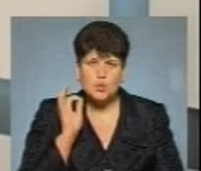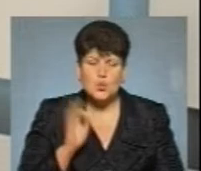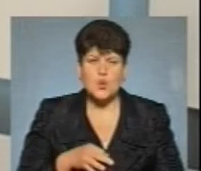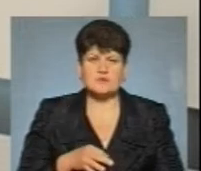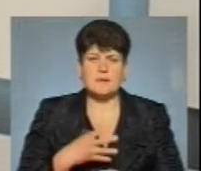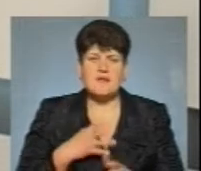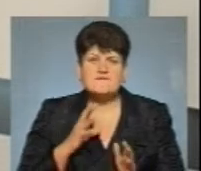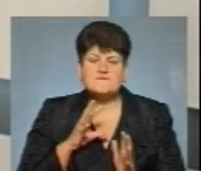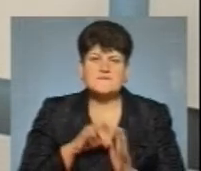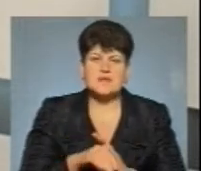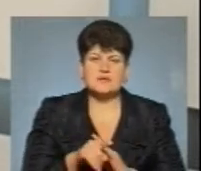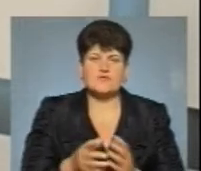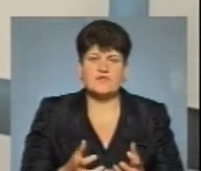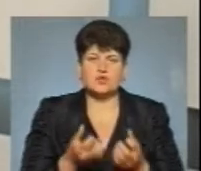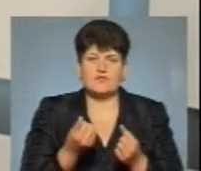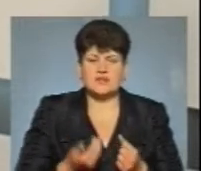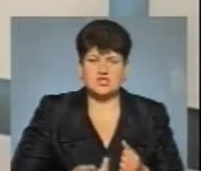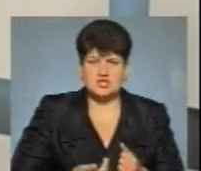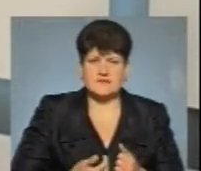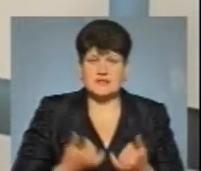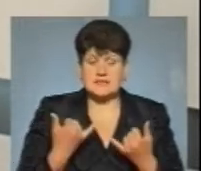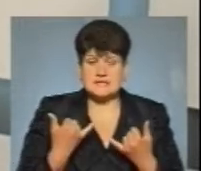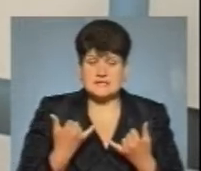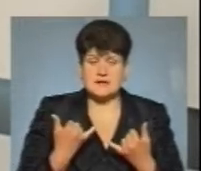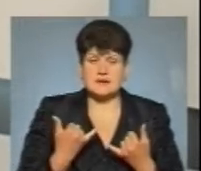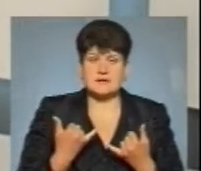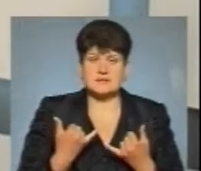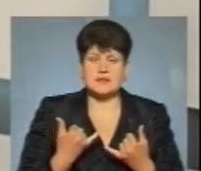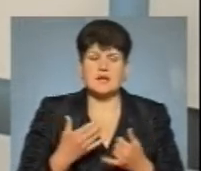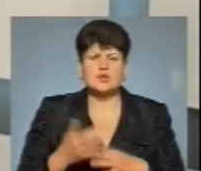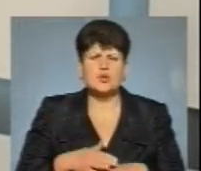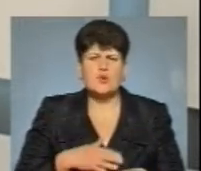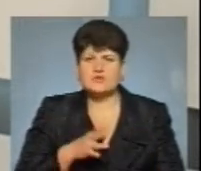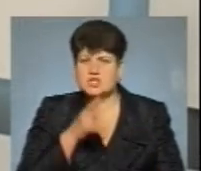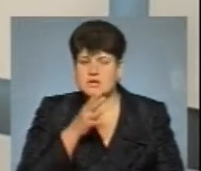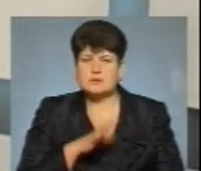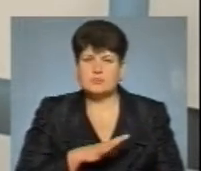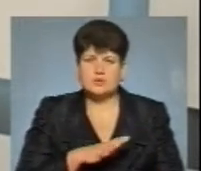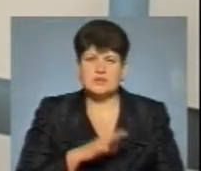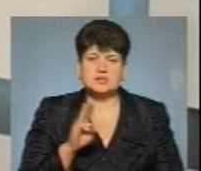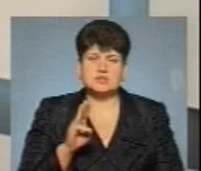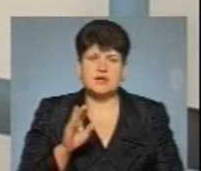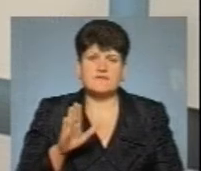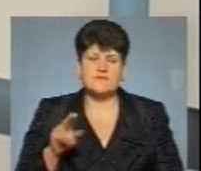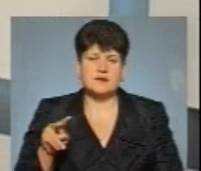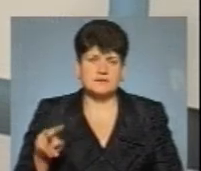тільки вклали для того, щоб врятувати життя. Вона зараз, яка знаходилася довший час на апараті штучної вентиляції легенів